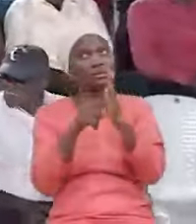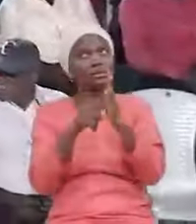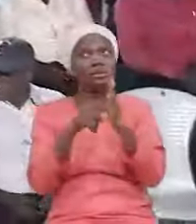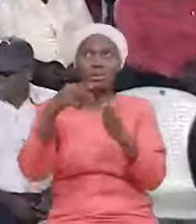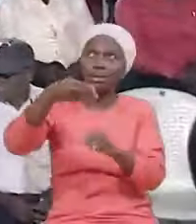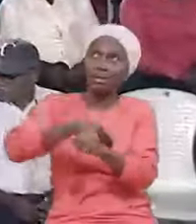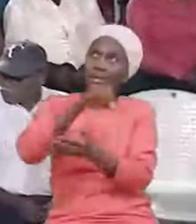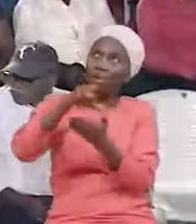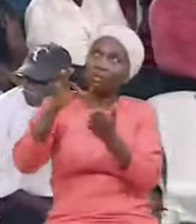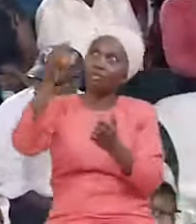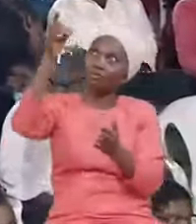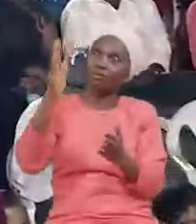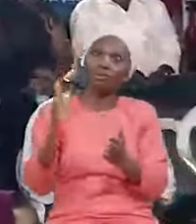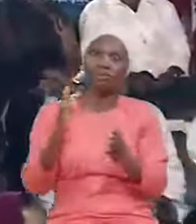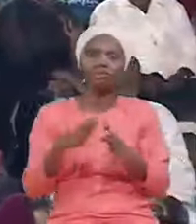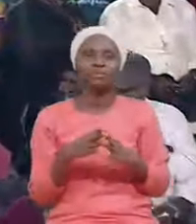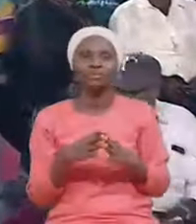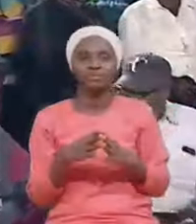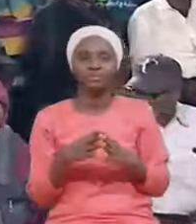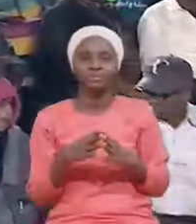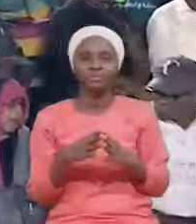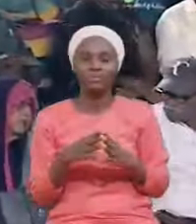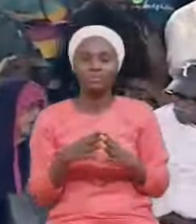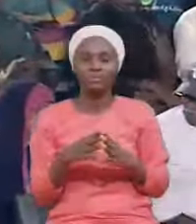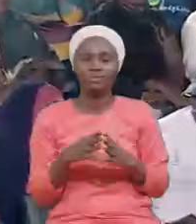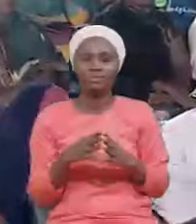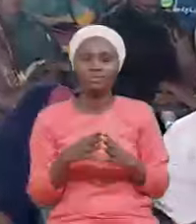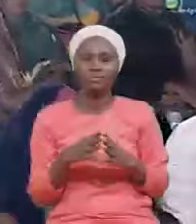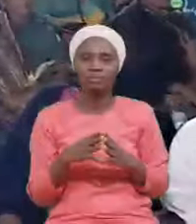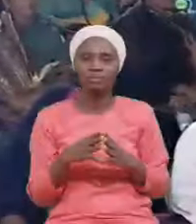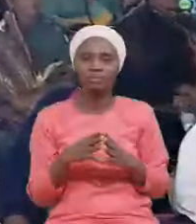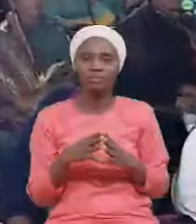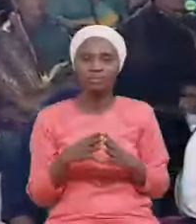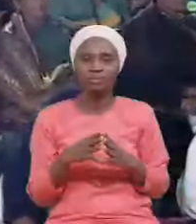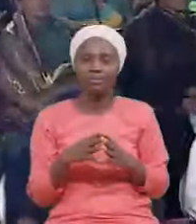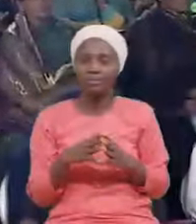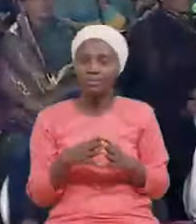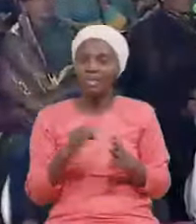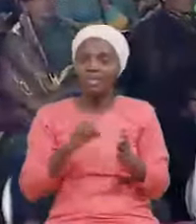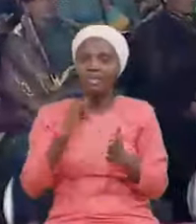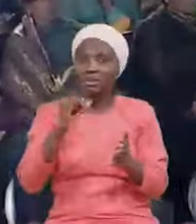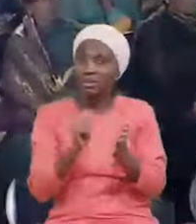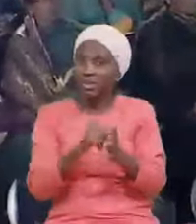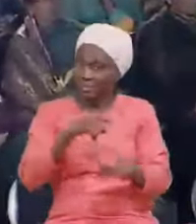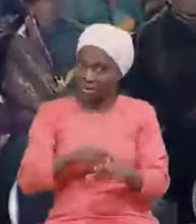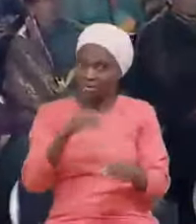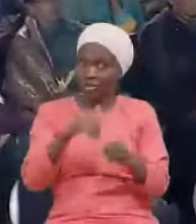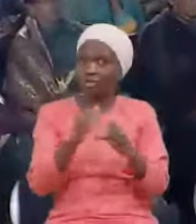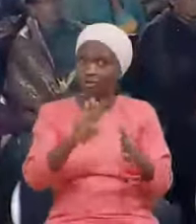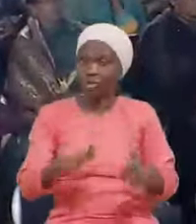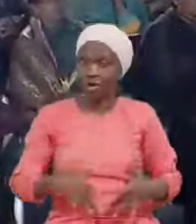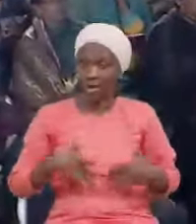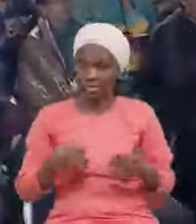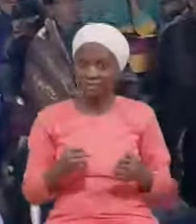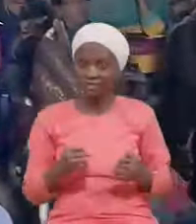God. Idigo ee devuni gorra pella meda ekagrata nilupandi. It's at that time in your life. Atuvanti samayamulo